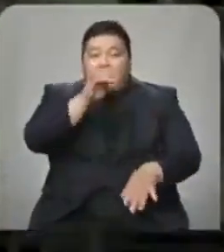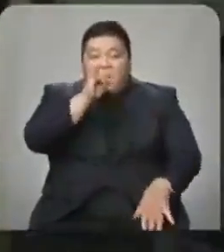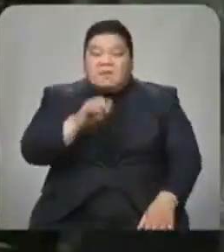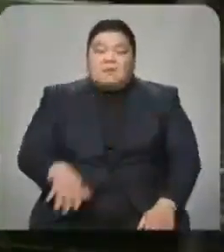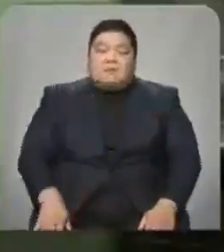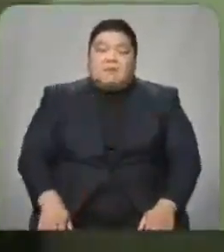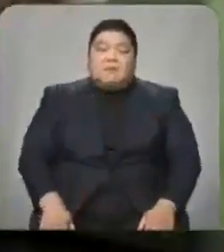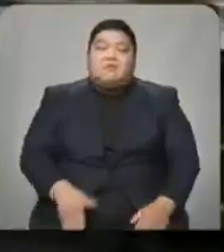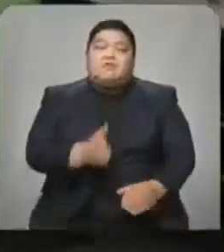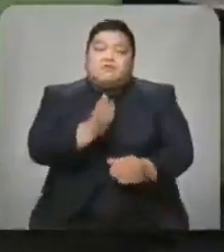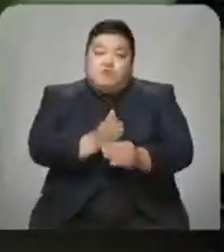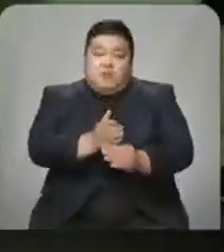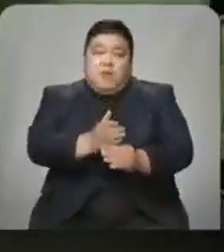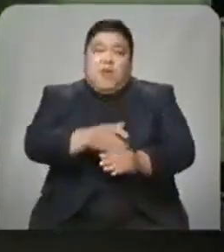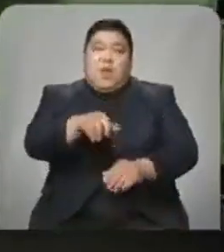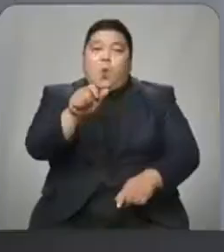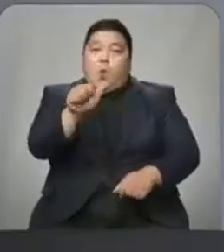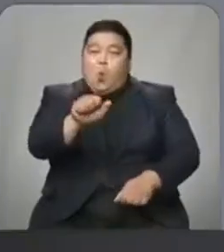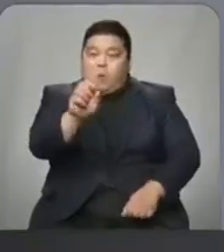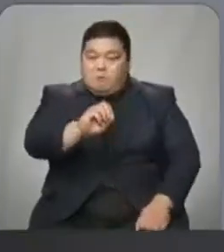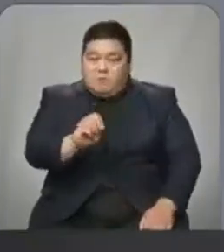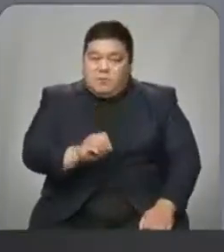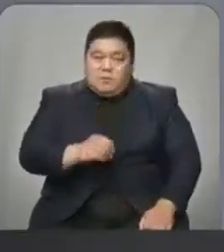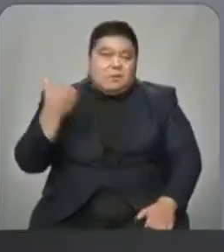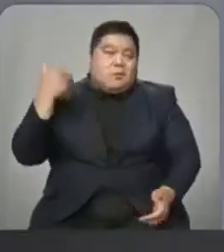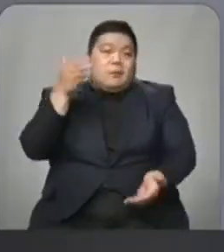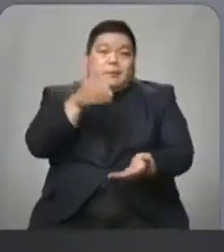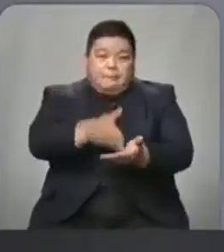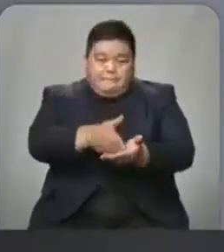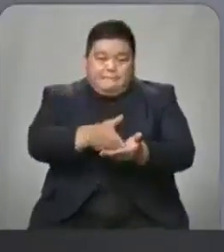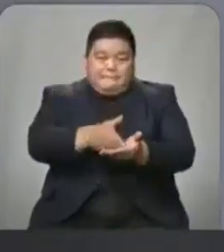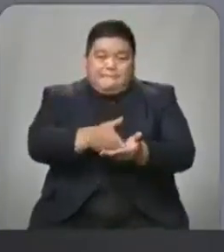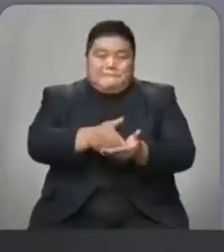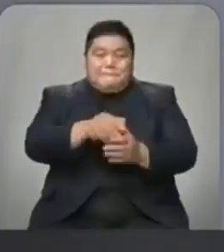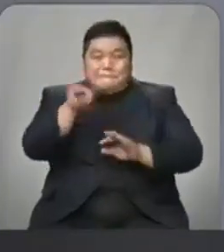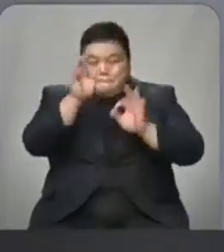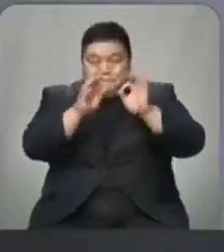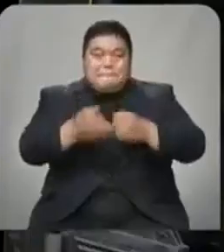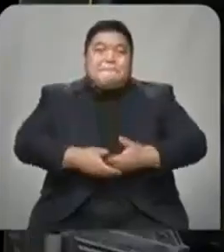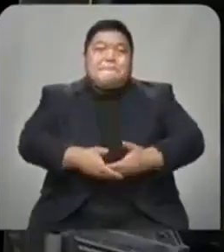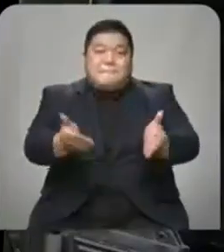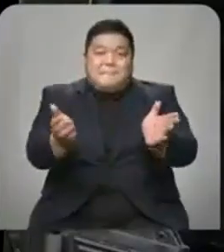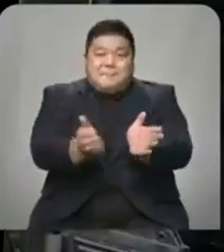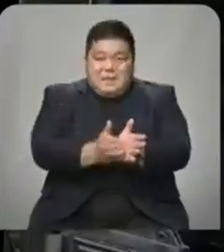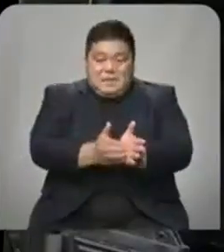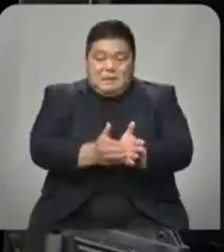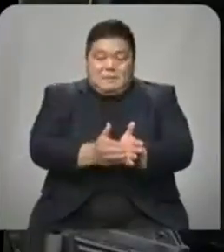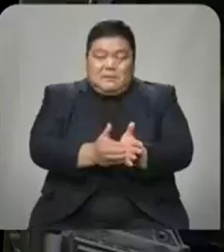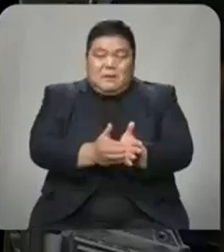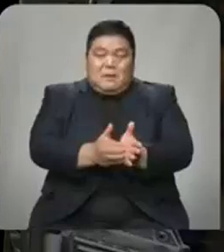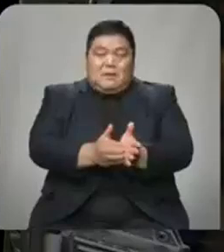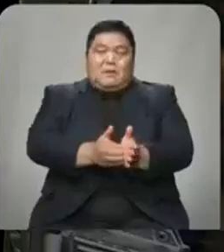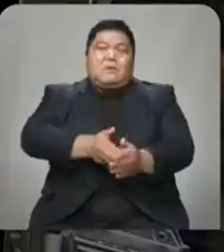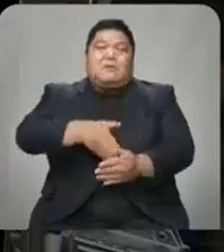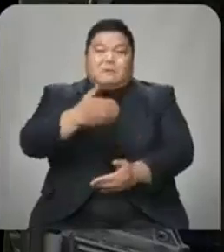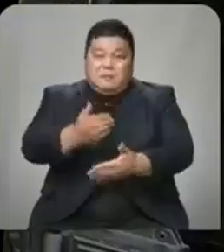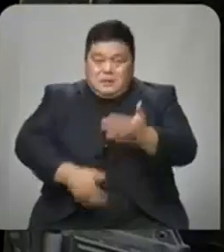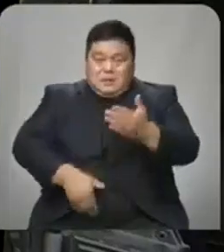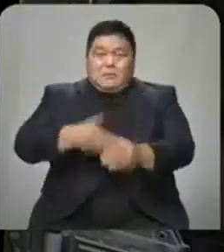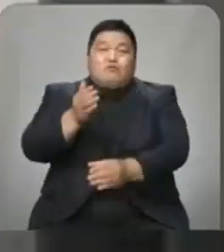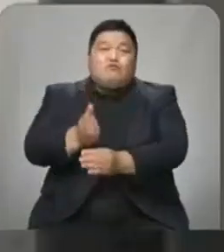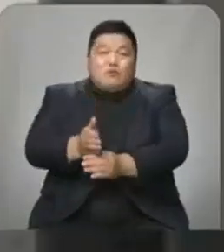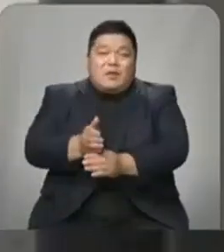이 가운데 절반은 기존 가족의 품으로 돌아갔거나 새 보금자리를 찾았습니다. 하지만 전체